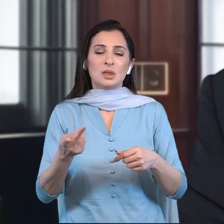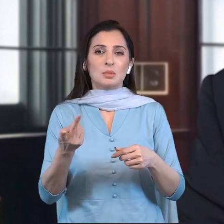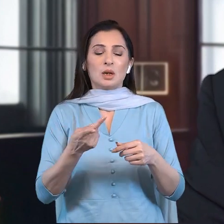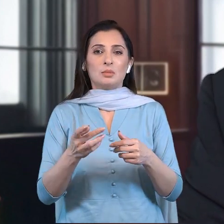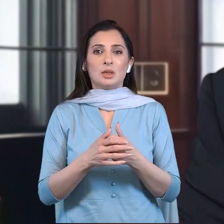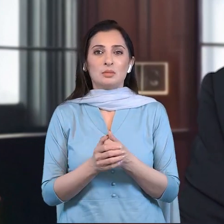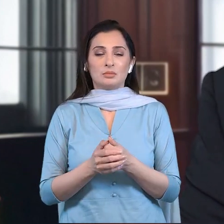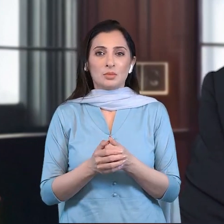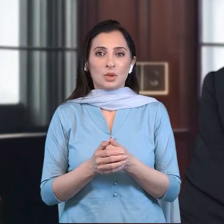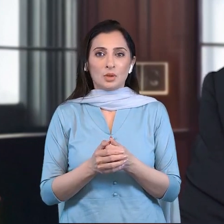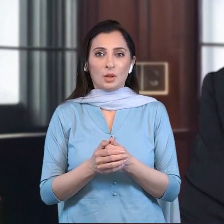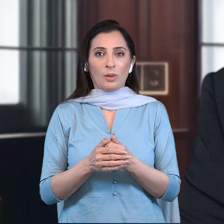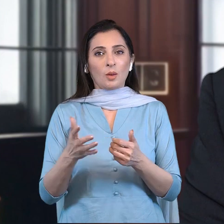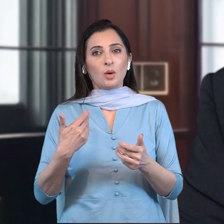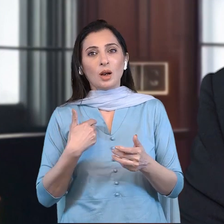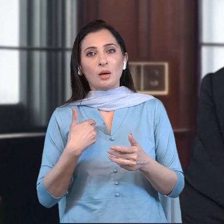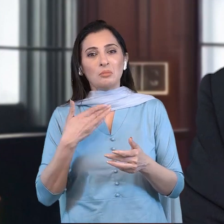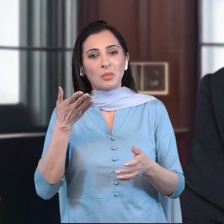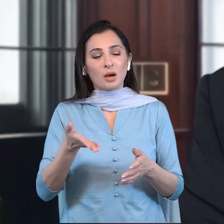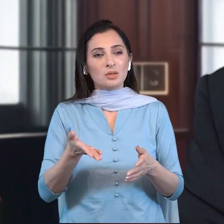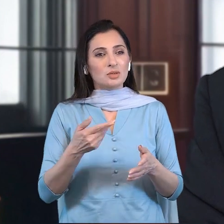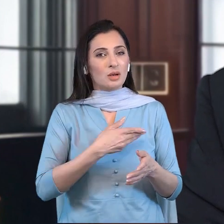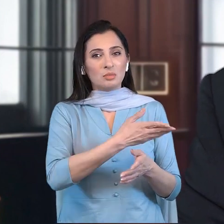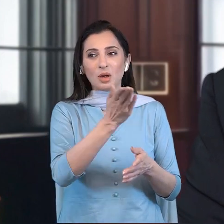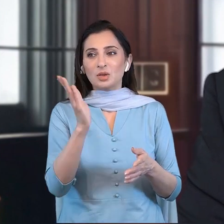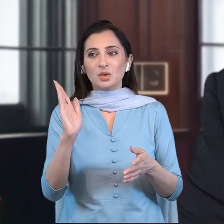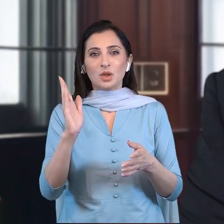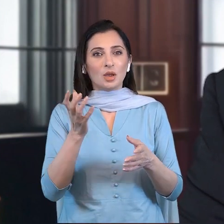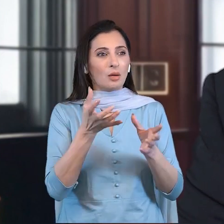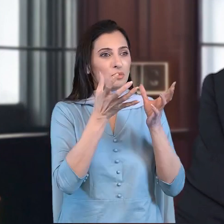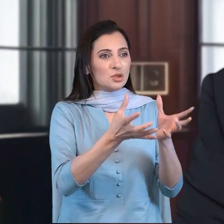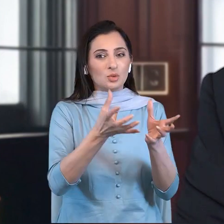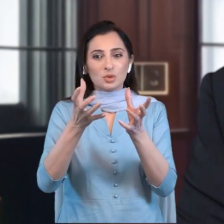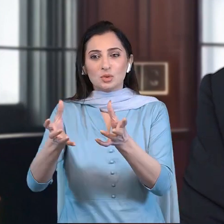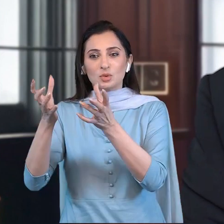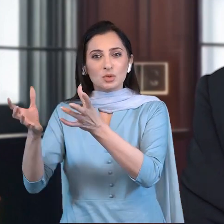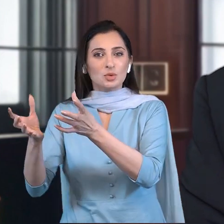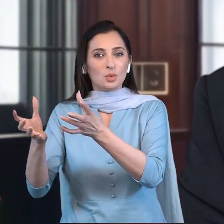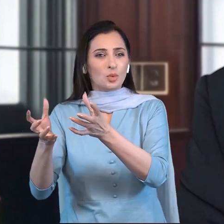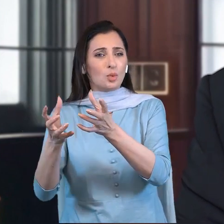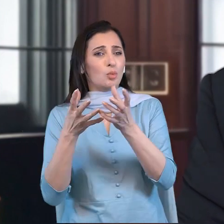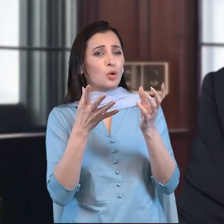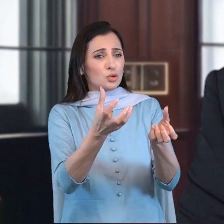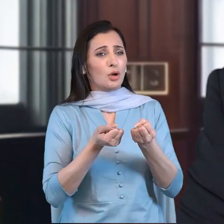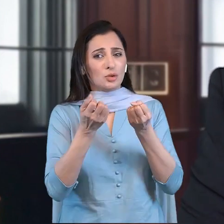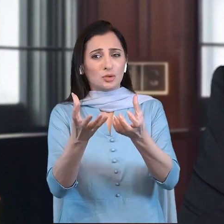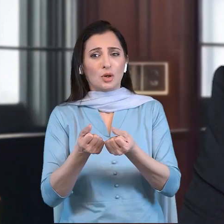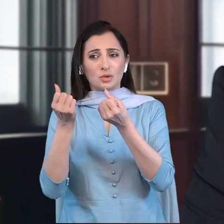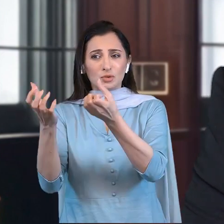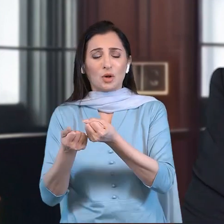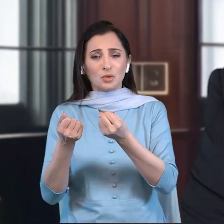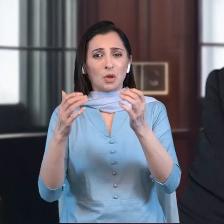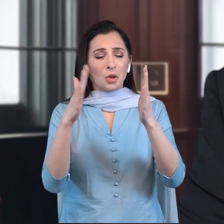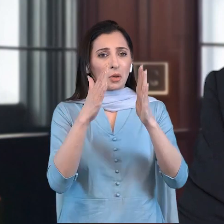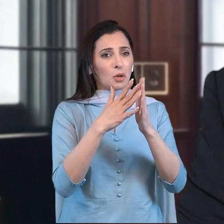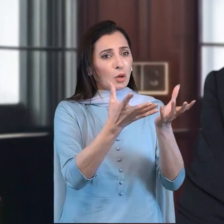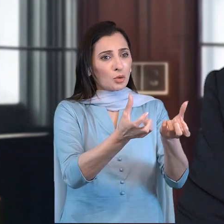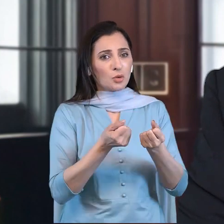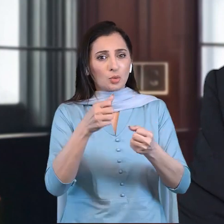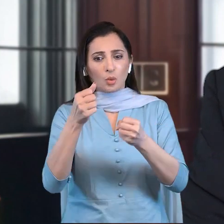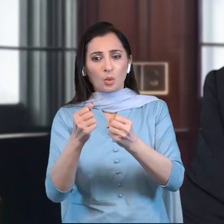ہے. ہم چیزوں کے پیچھے بھاگ رہے ہیں. چیزوں سے مطلب ہے گاڑی، مکان،